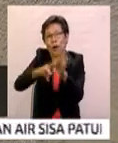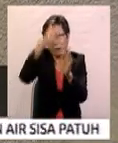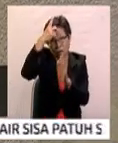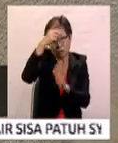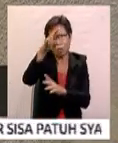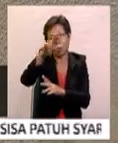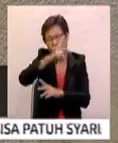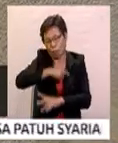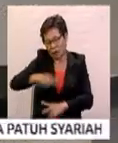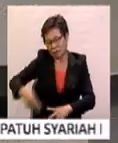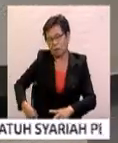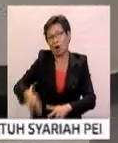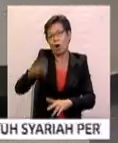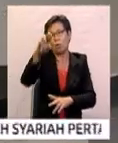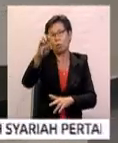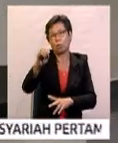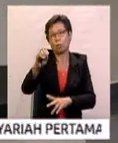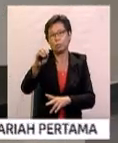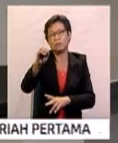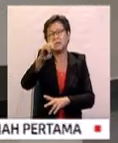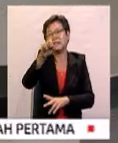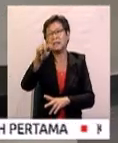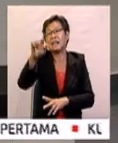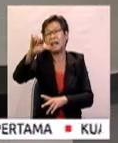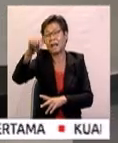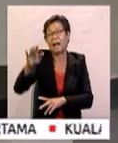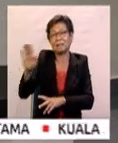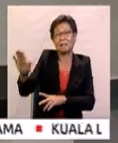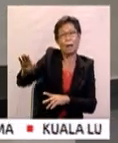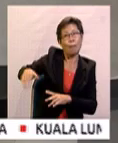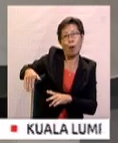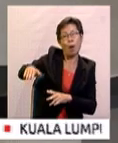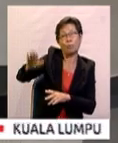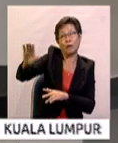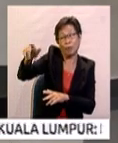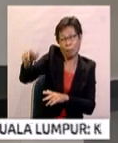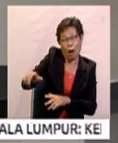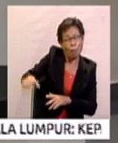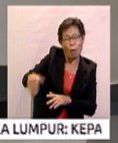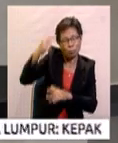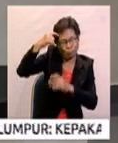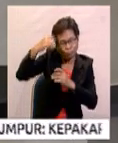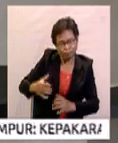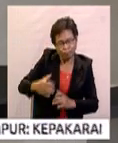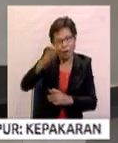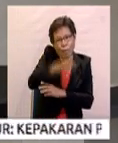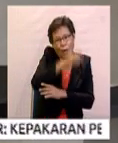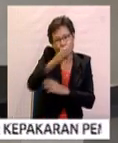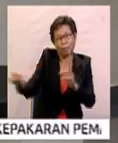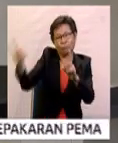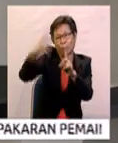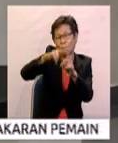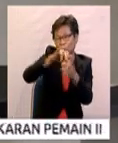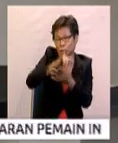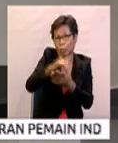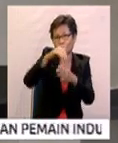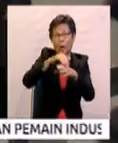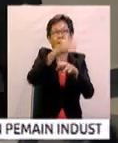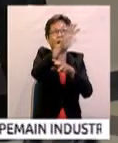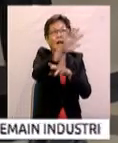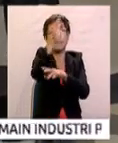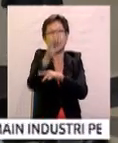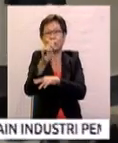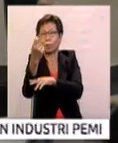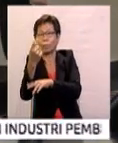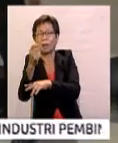Datuk Raja Rozila Raja Toran memaklumkan pihaknya masih belum membuat keputusan untuk membantah permohonan tersebut. Pada 5